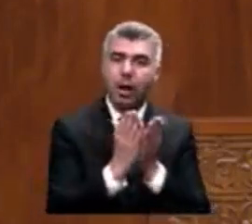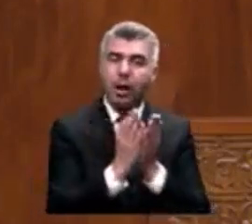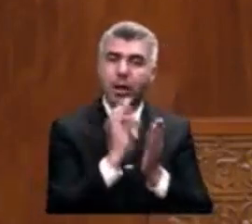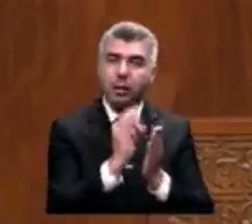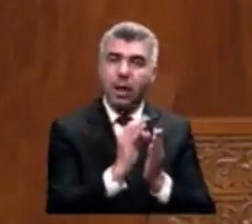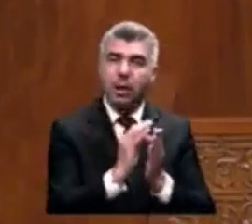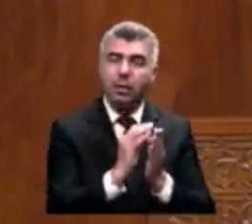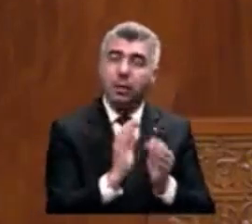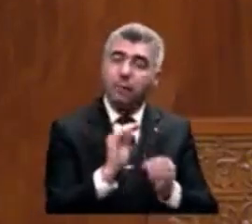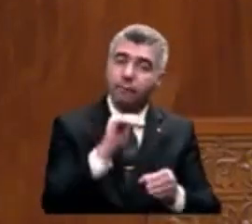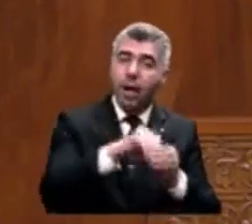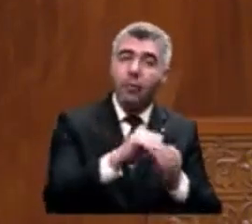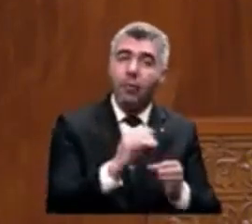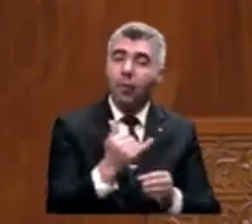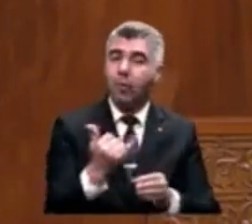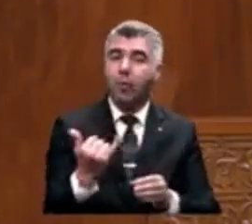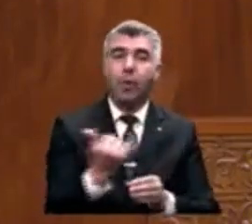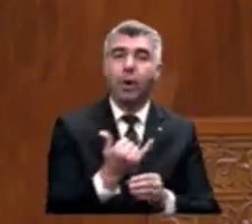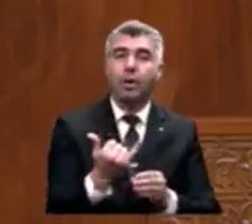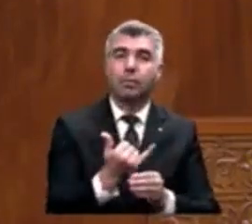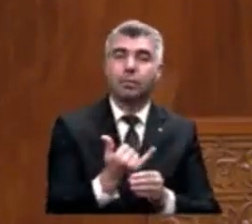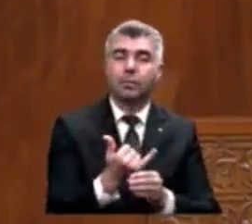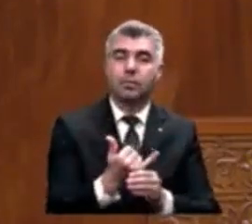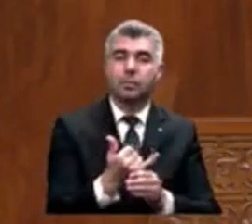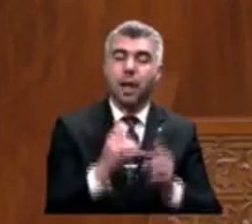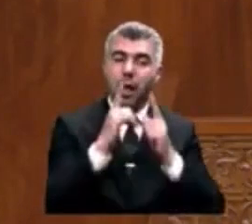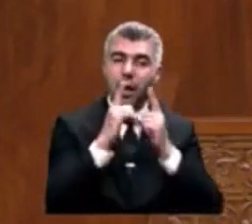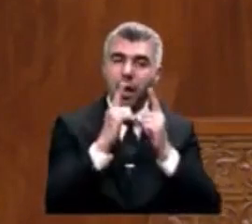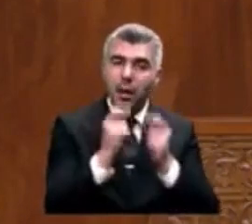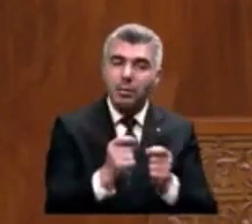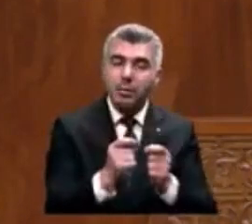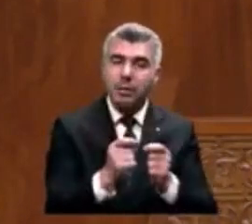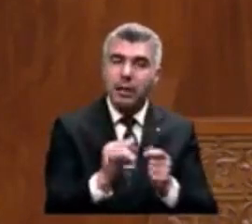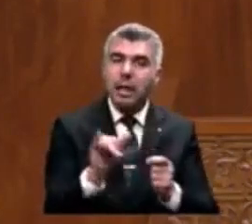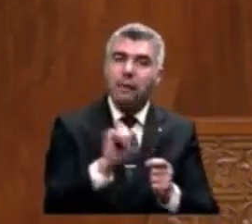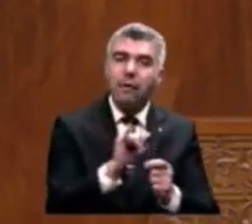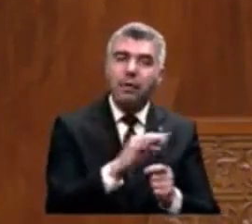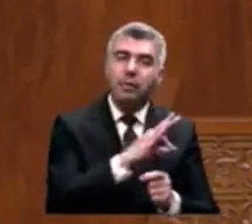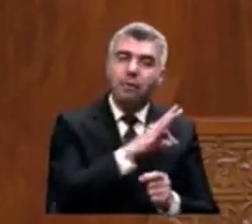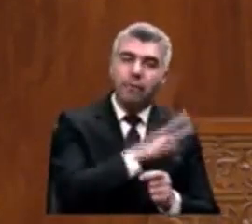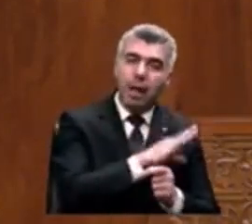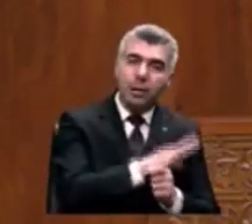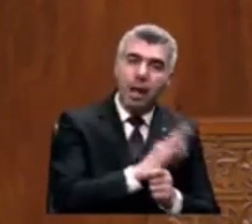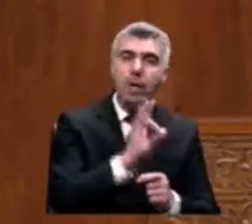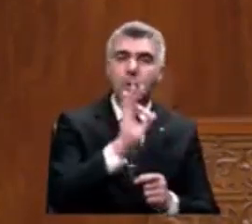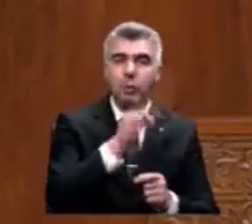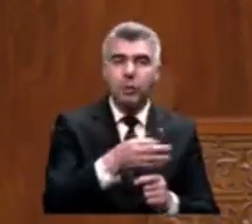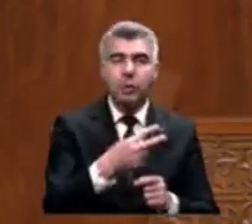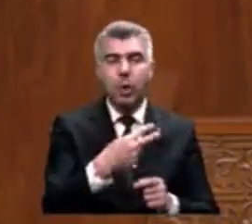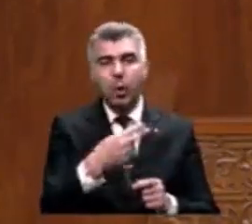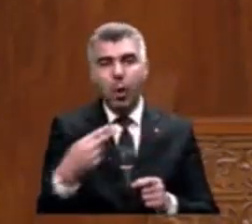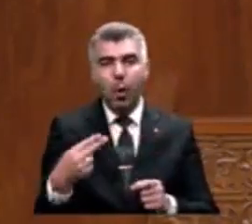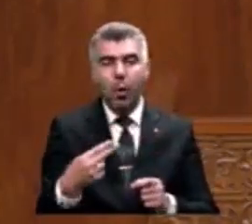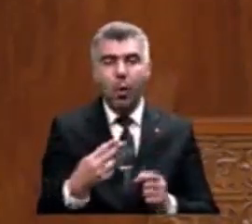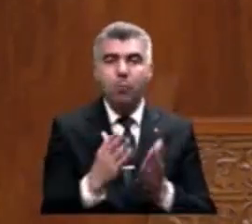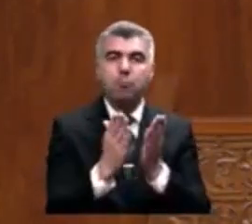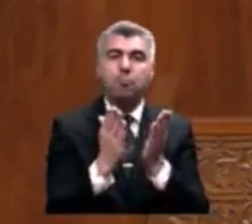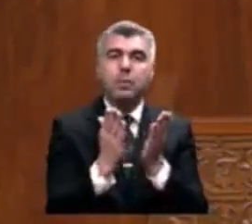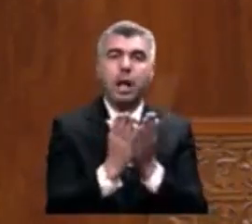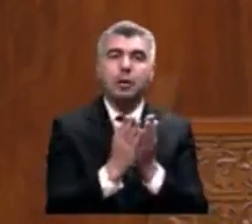راه في صلب المنظومة تيعني خصنا نشوفوا كيفاش هذا التلميذ تيستافد ولا ما تيستافدش من هذه المدرسة